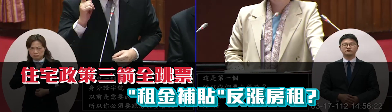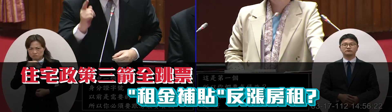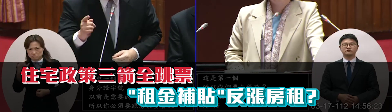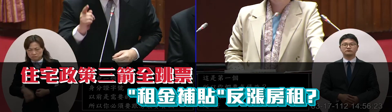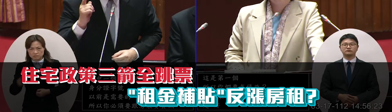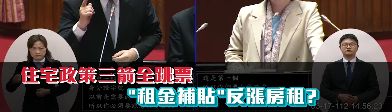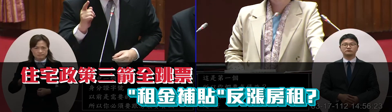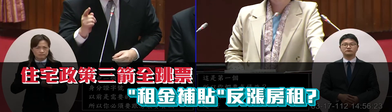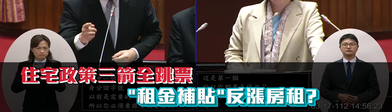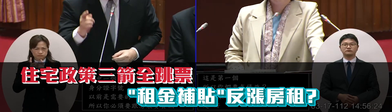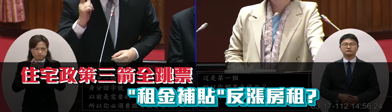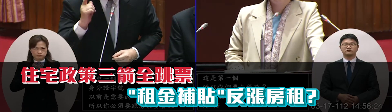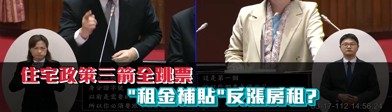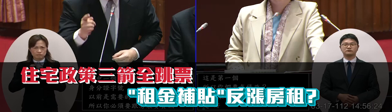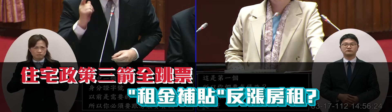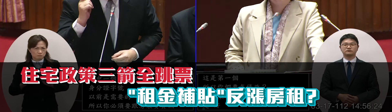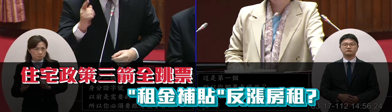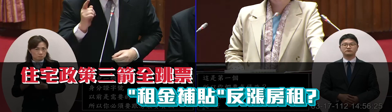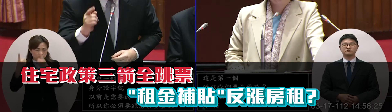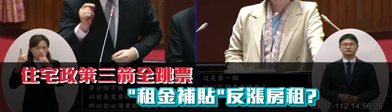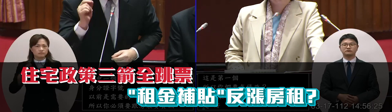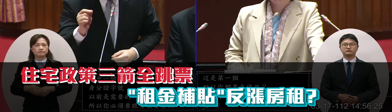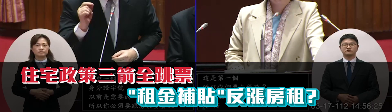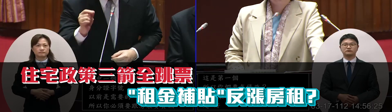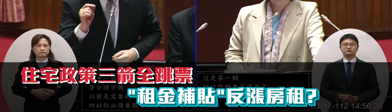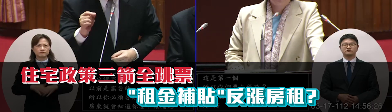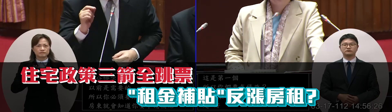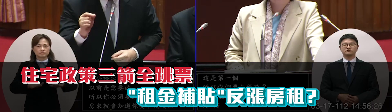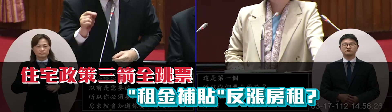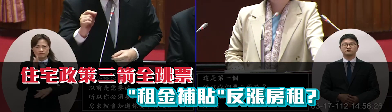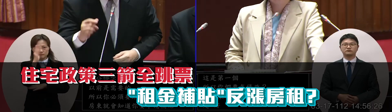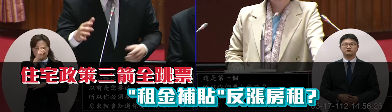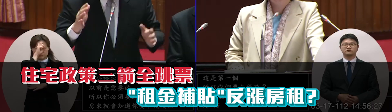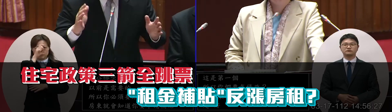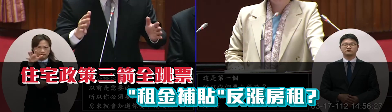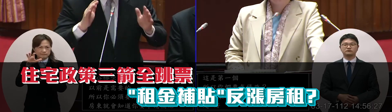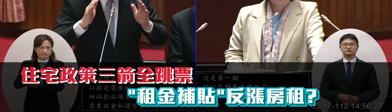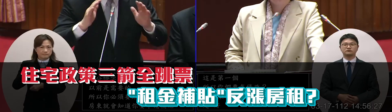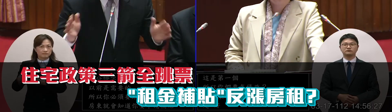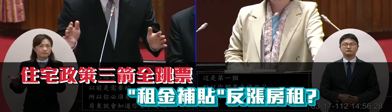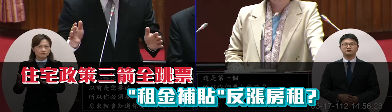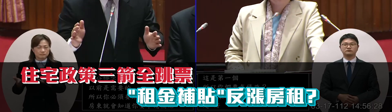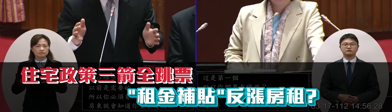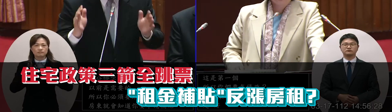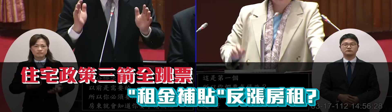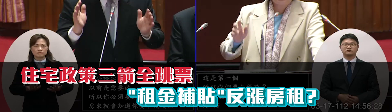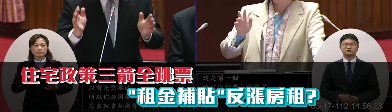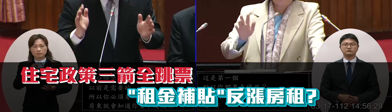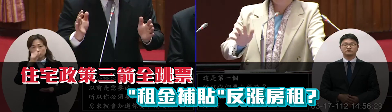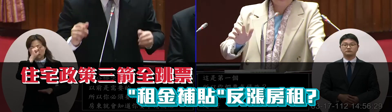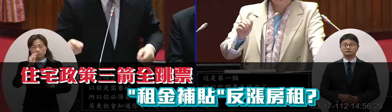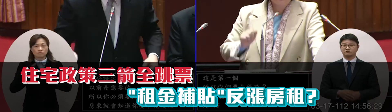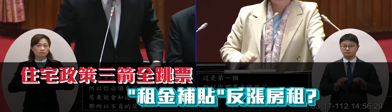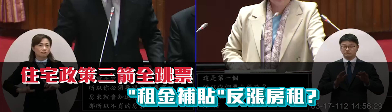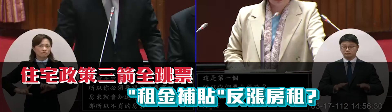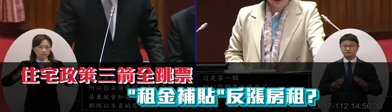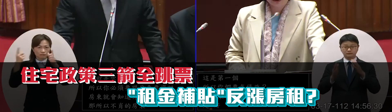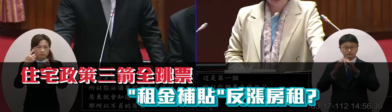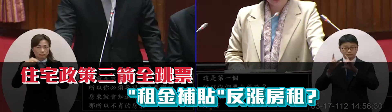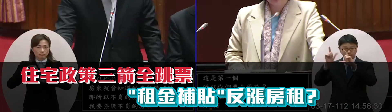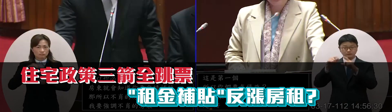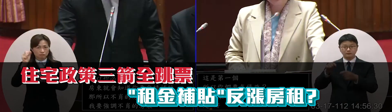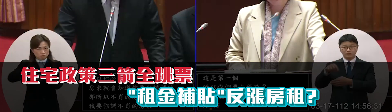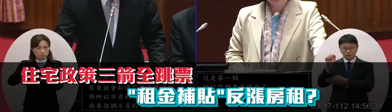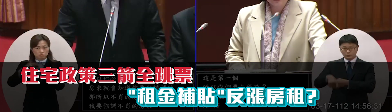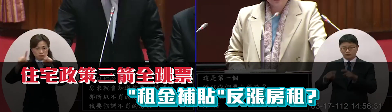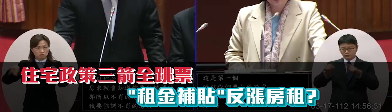杜绝这个不孝房东趁机涨房租的这个行为，所以现在是不需要房东同意， 不需要拿房东的同